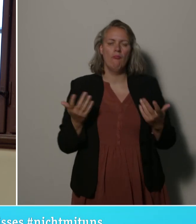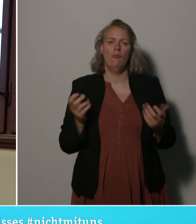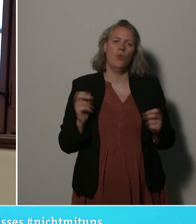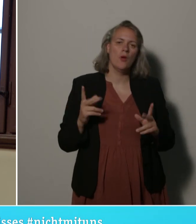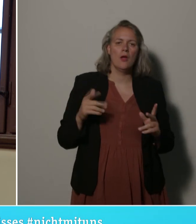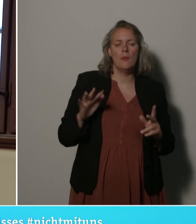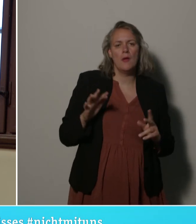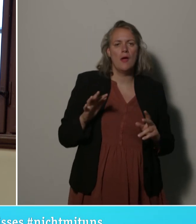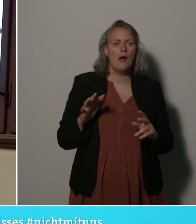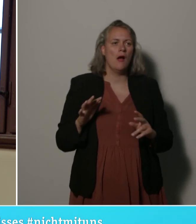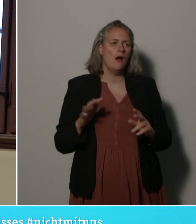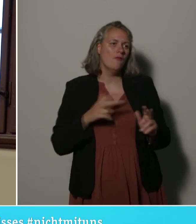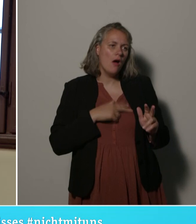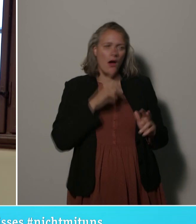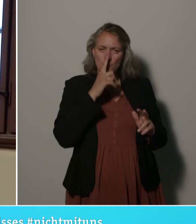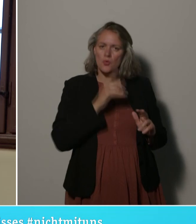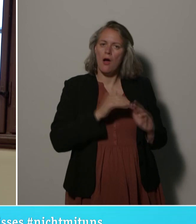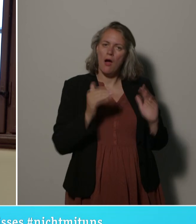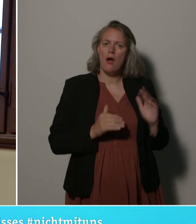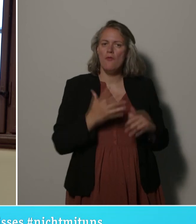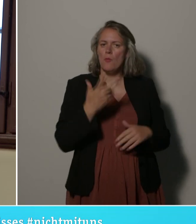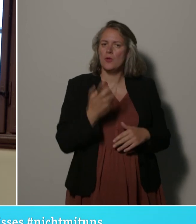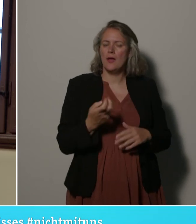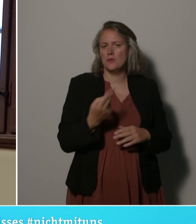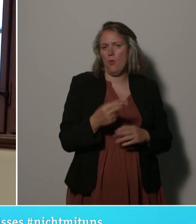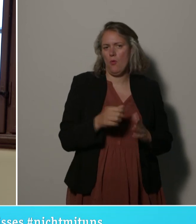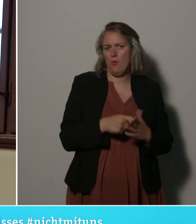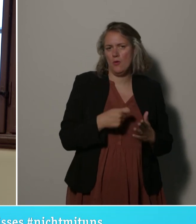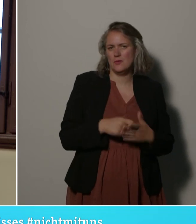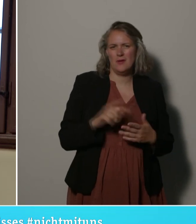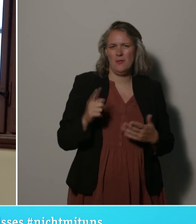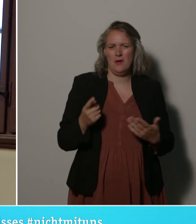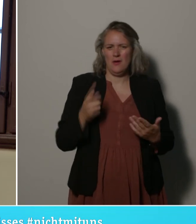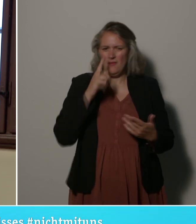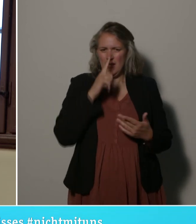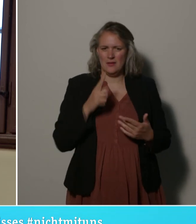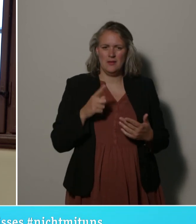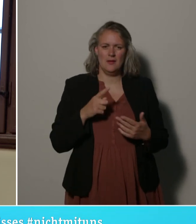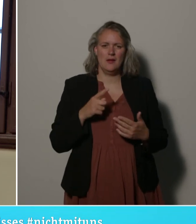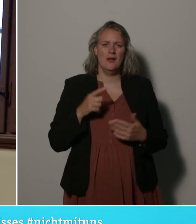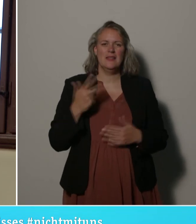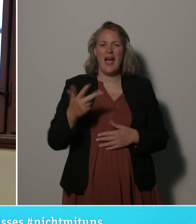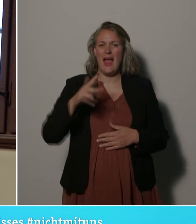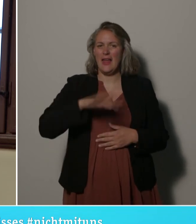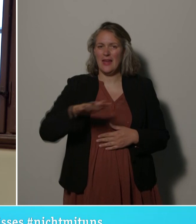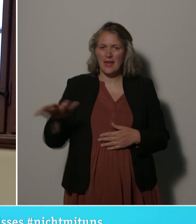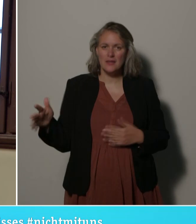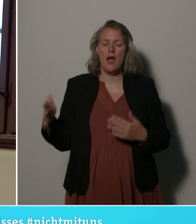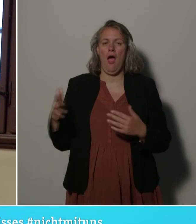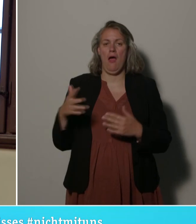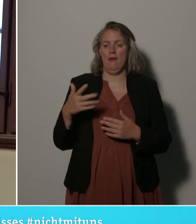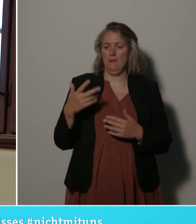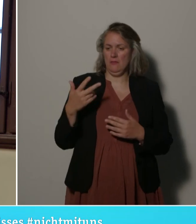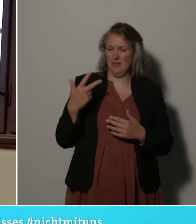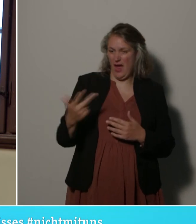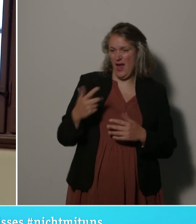dann effektiv nur 35 € kostet. Aber wenn dann die drei Deutschlandtickets für die drei Kinder 147 € kosten,